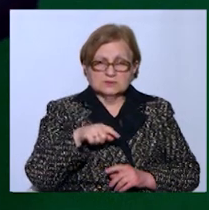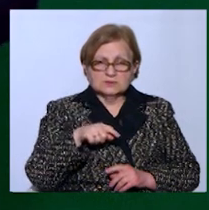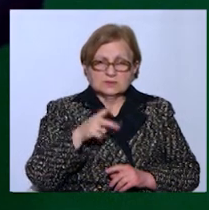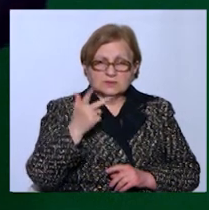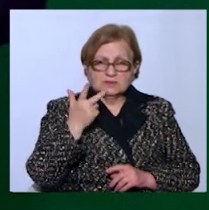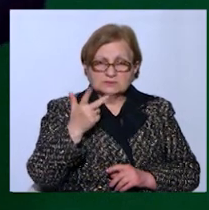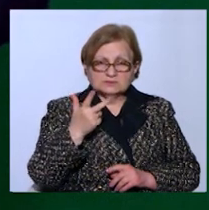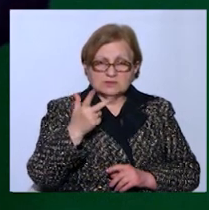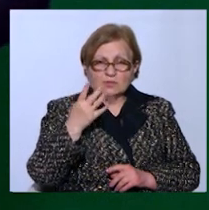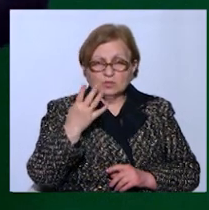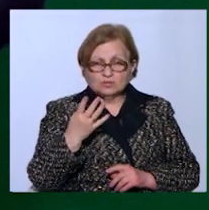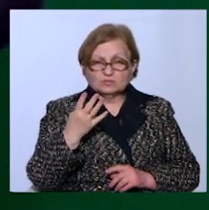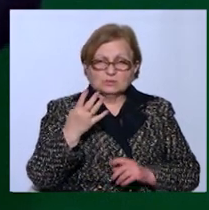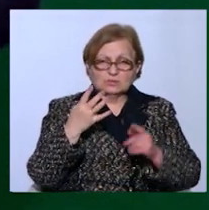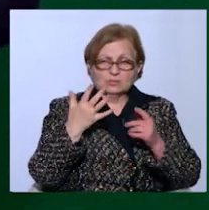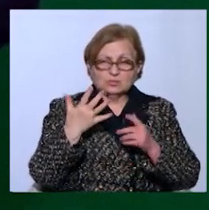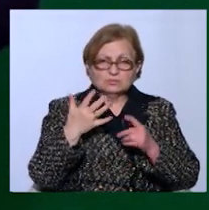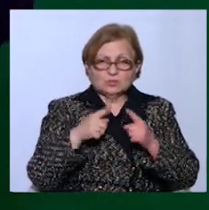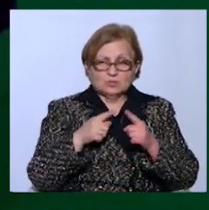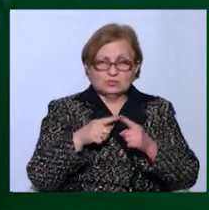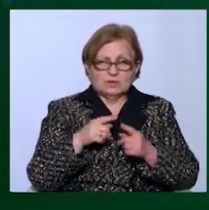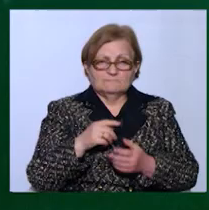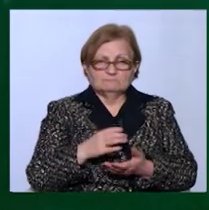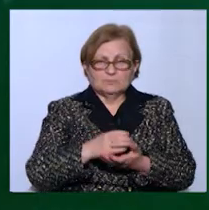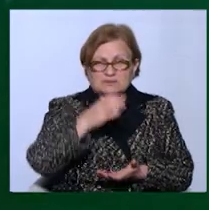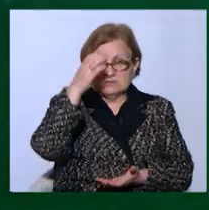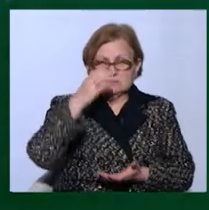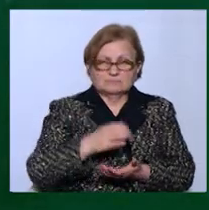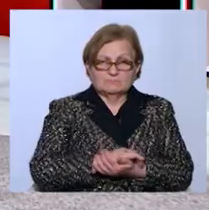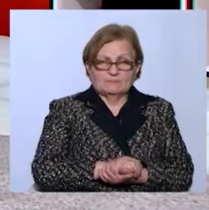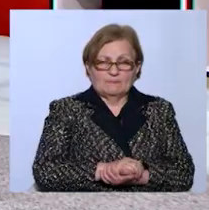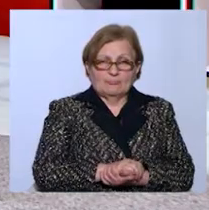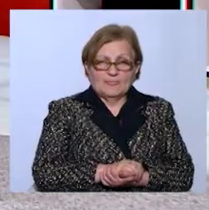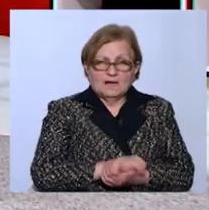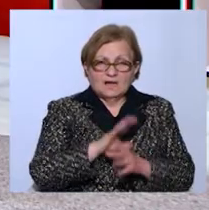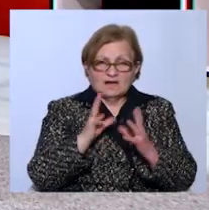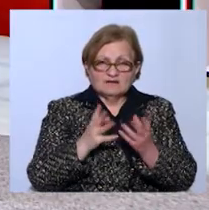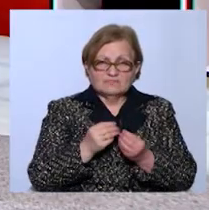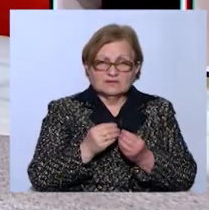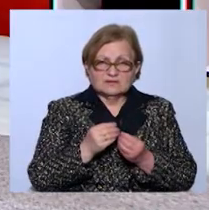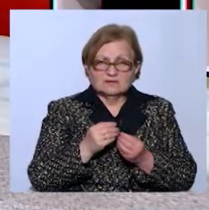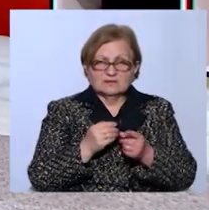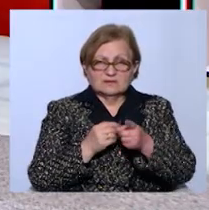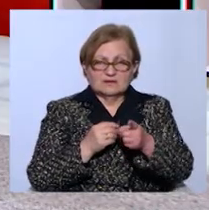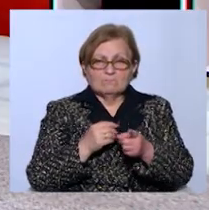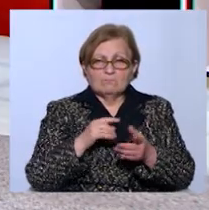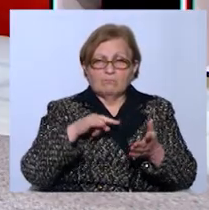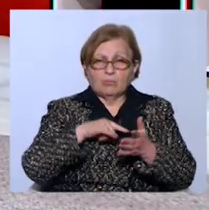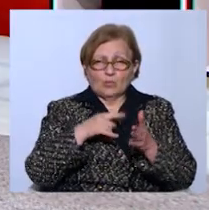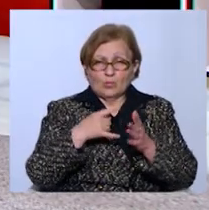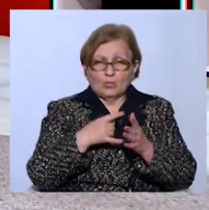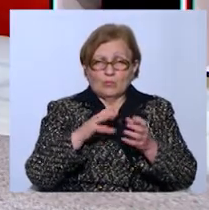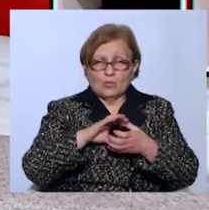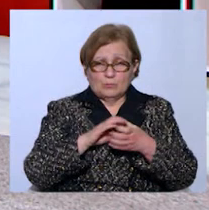სამკუთხა, ოთხკუთხა, ხუთკუთხა, პრიზმა ყველაზე მარტივი არის, ჩემო ბატონო, არის კუბი. შემდეგ